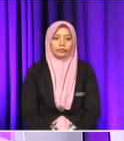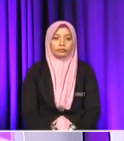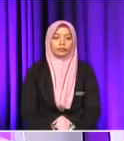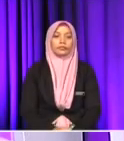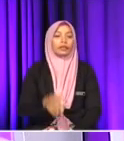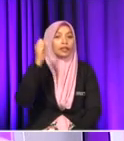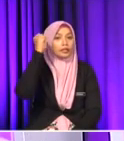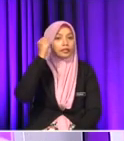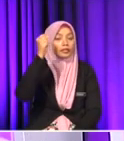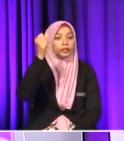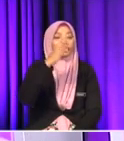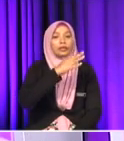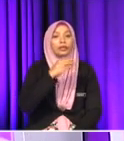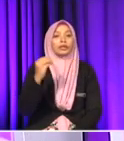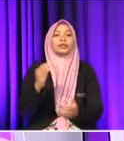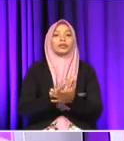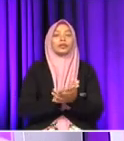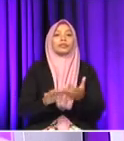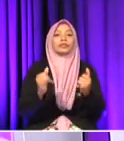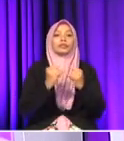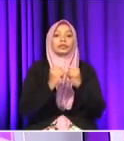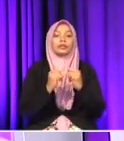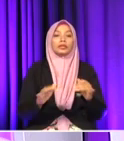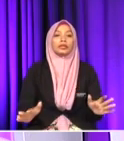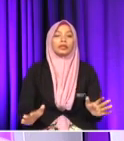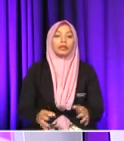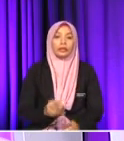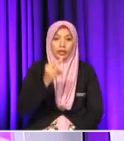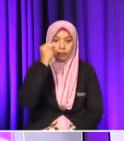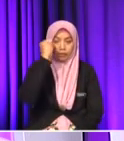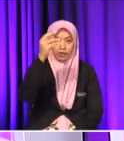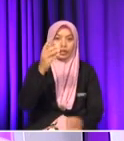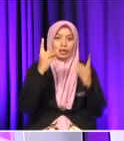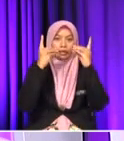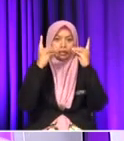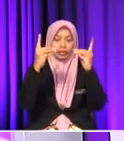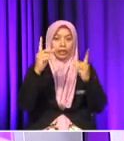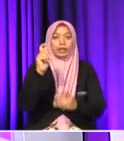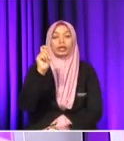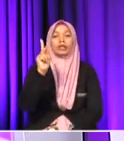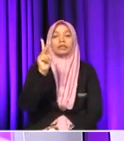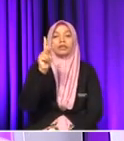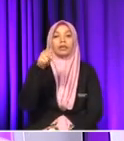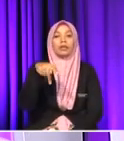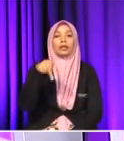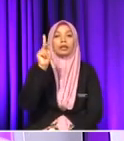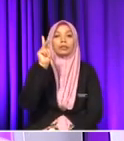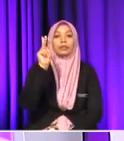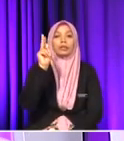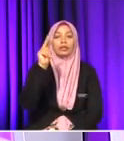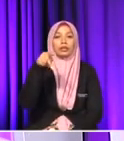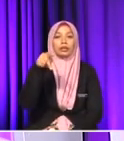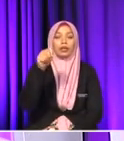assalamualaikum dan selamat sejahtera anda sekarang menuntun Didik TVM dan sekarang kita sedang dalam slot